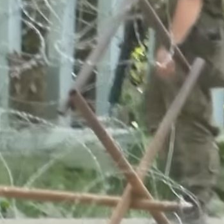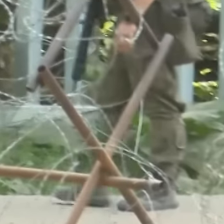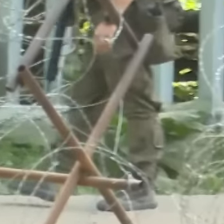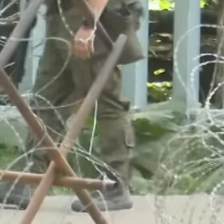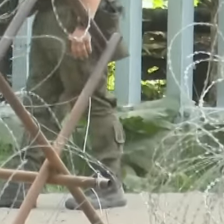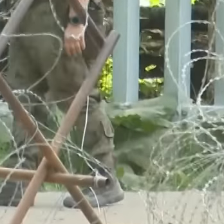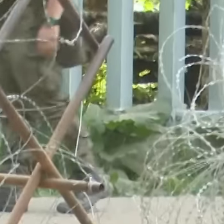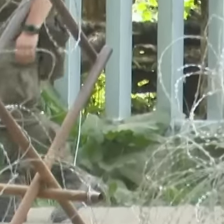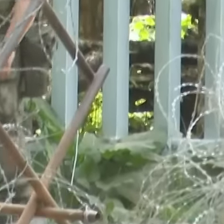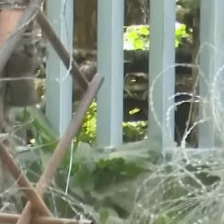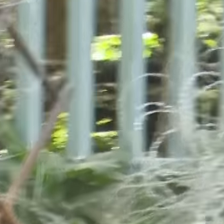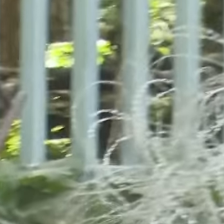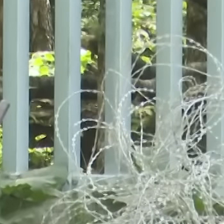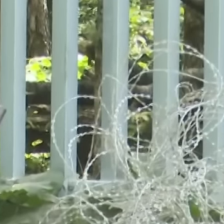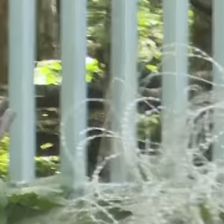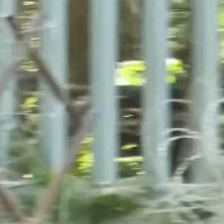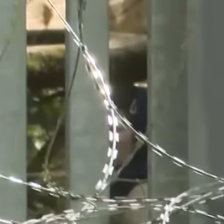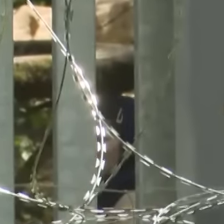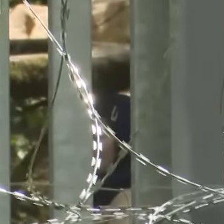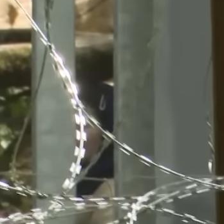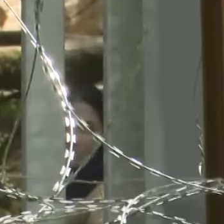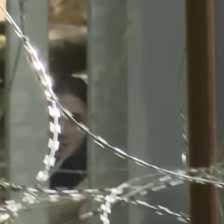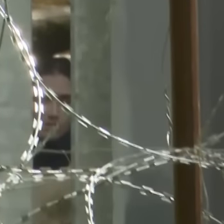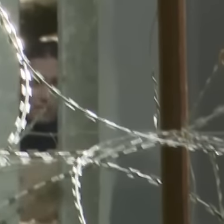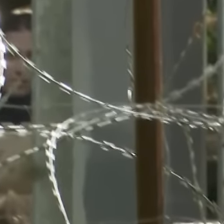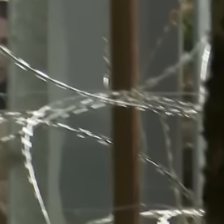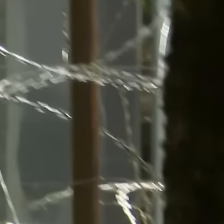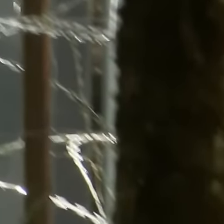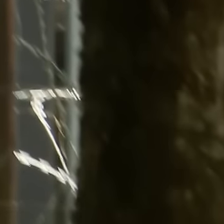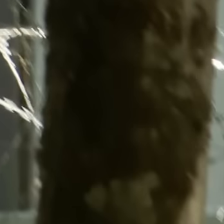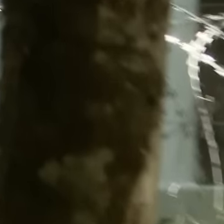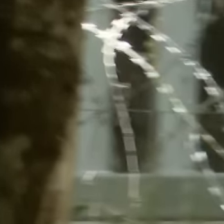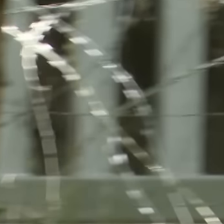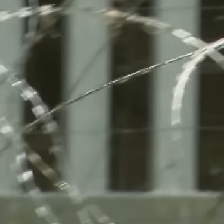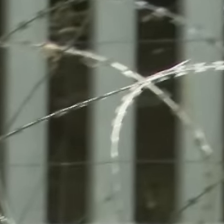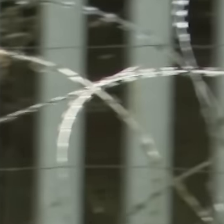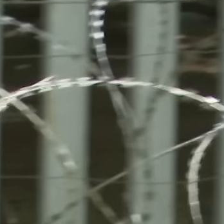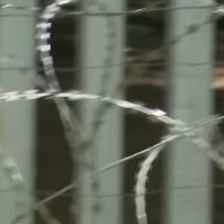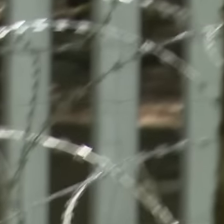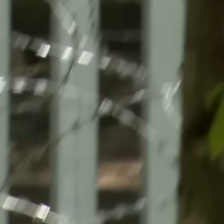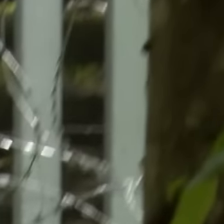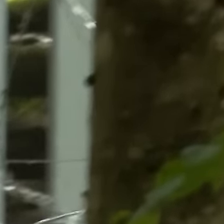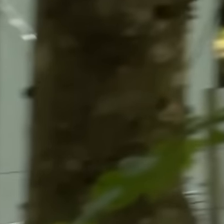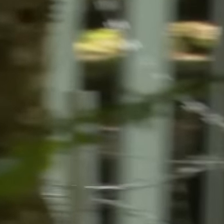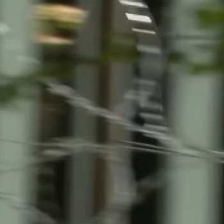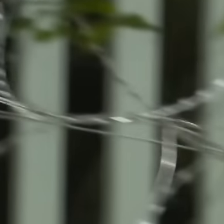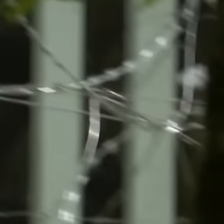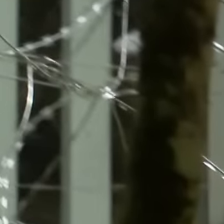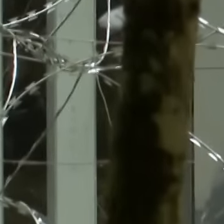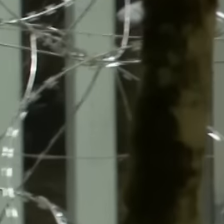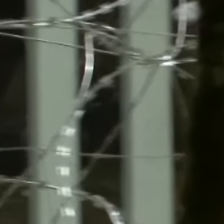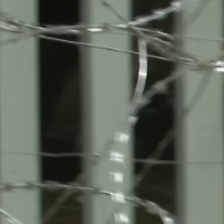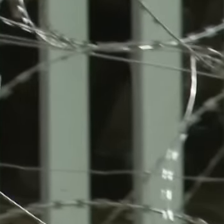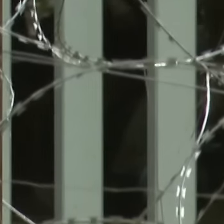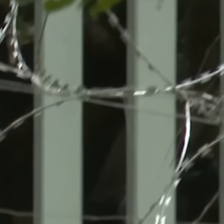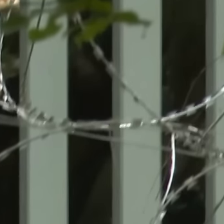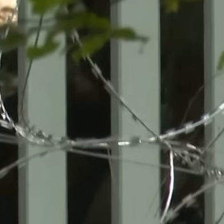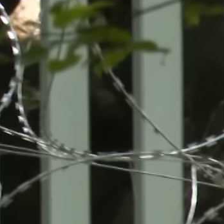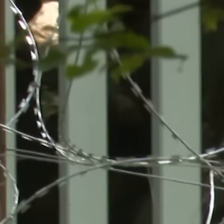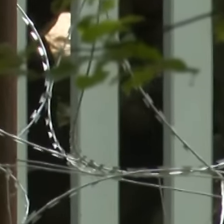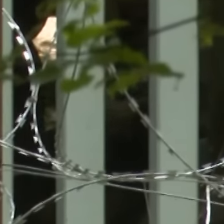tak? No to drudzy powiedzieli decyzję, no nie możemy strzelać, to zasłaniamy własną piersią. I jeszcze im nawet kamizelek kuloodpornych nie dali. Mm-hmm.